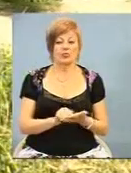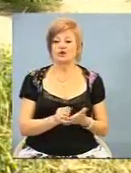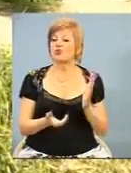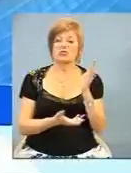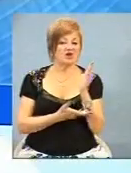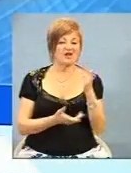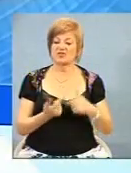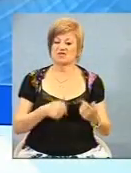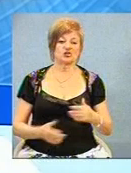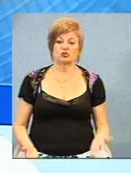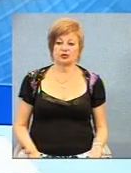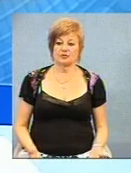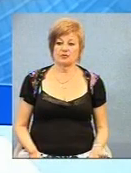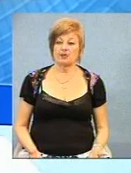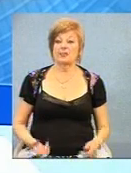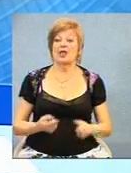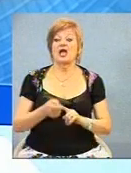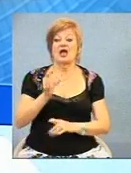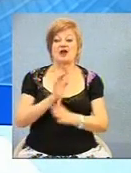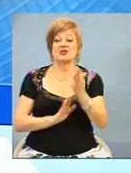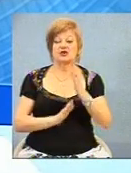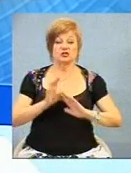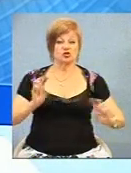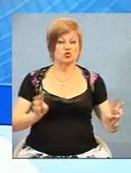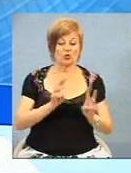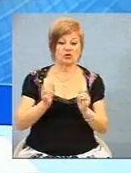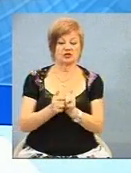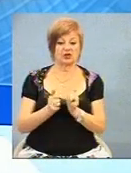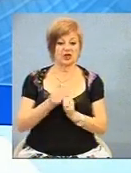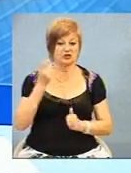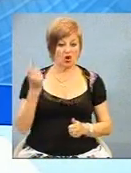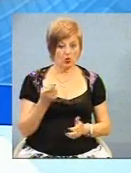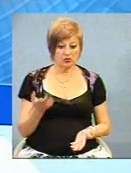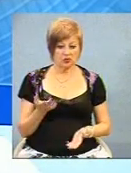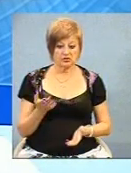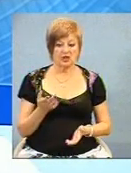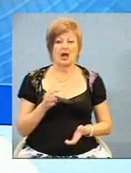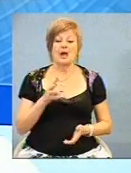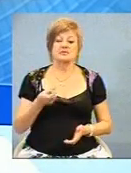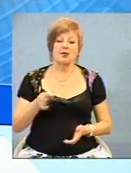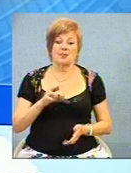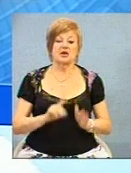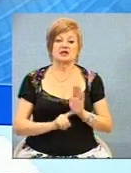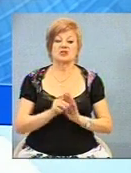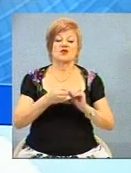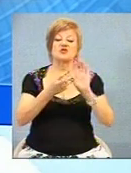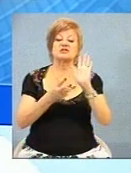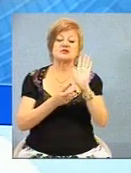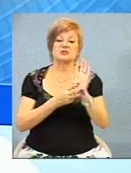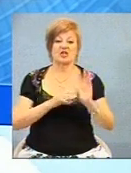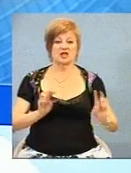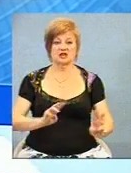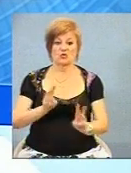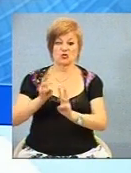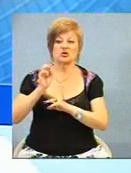поверне. Крутоярівське лісництво горить вслід за Хортицею. Починаючи з травня, на території сталося 18 пожеж. До людського